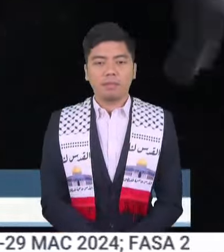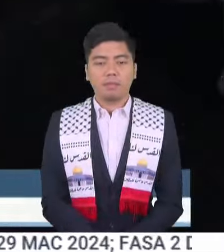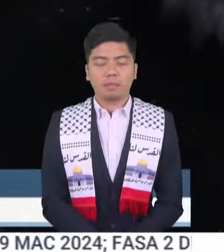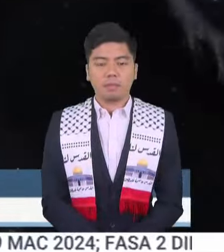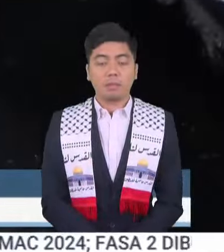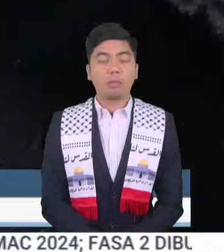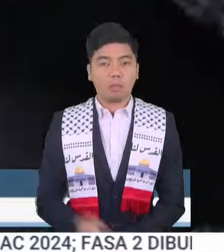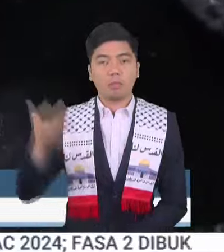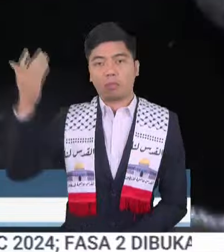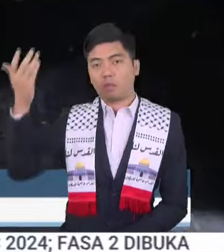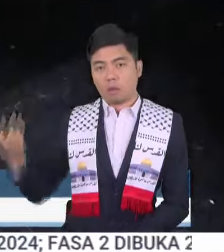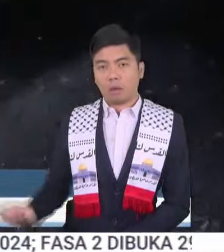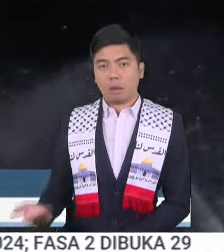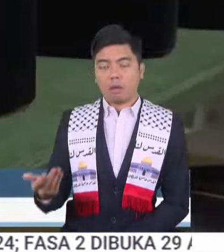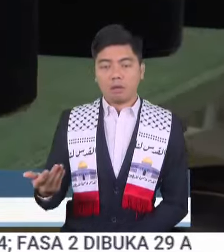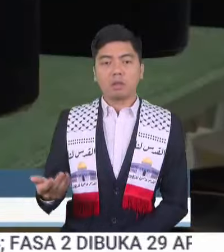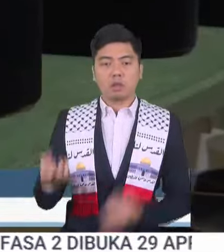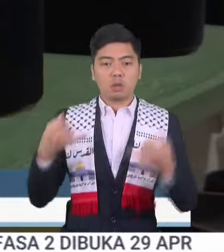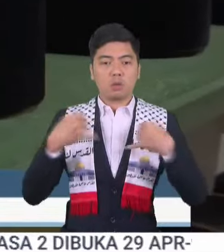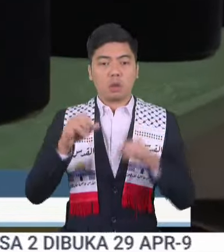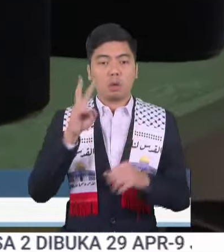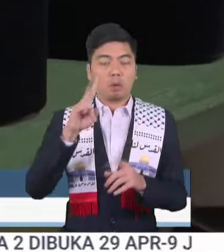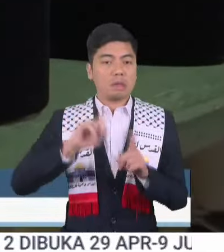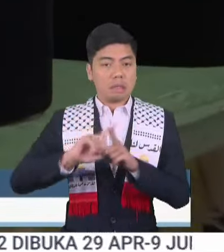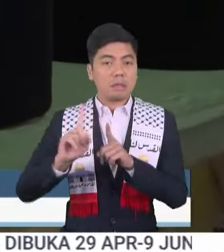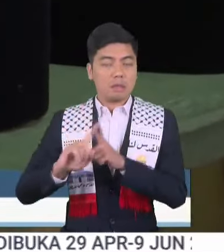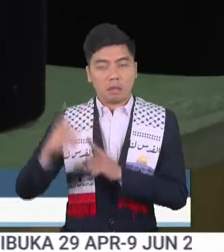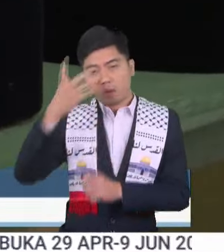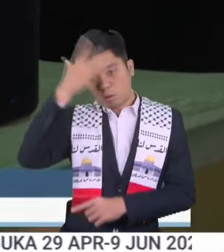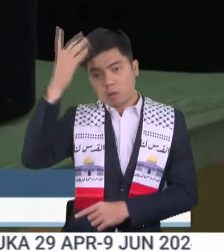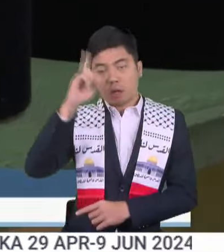Beliau biasanya menjual 2 jenis songkok iaitu songkok